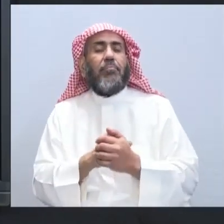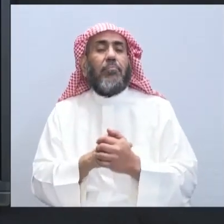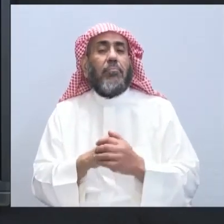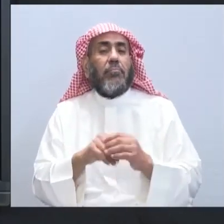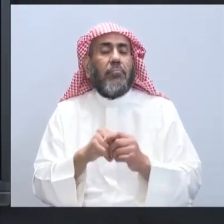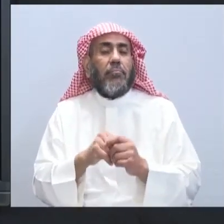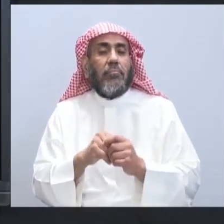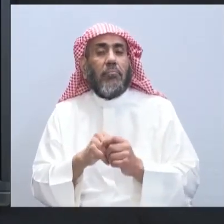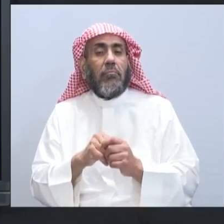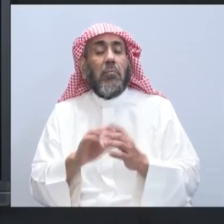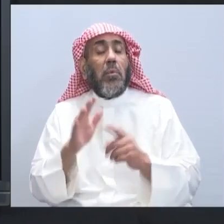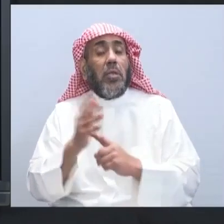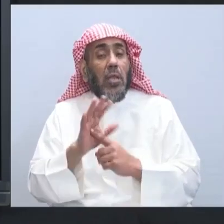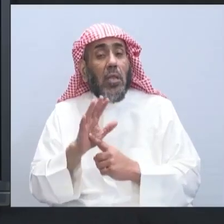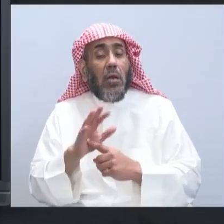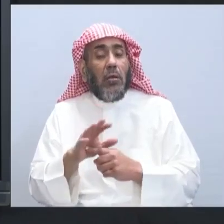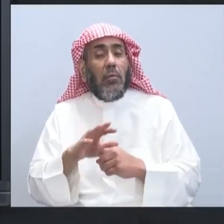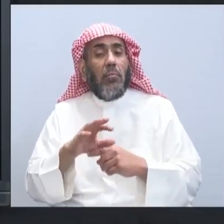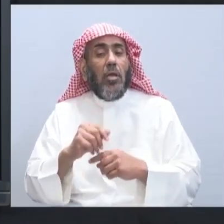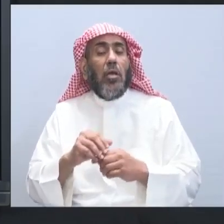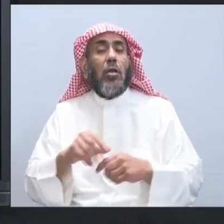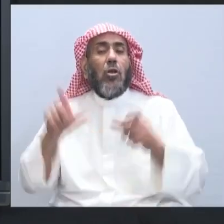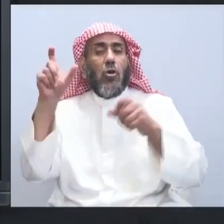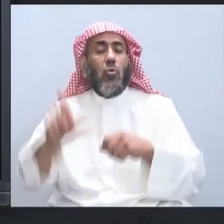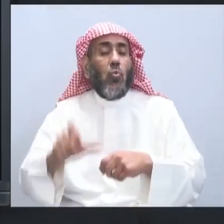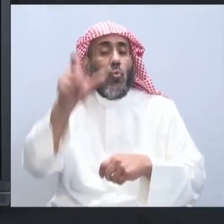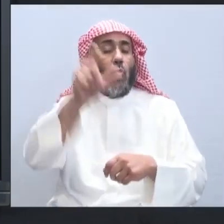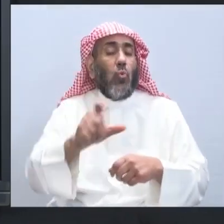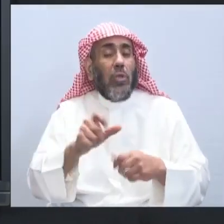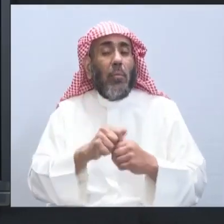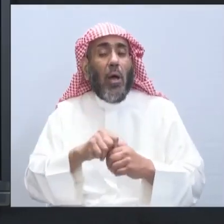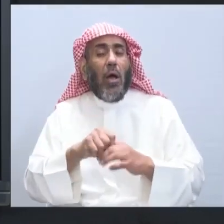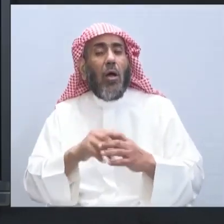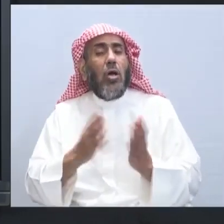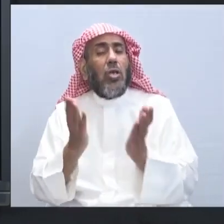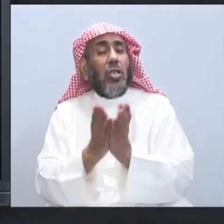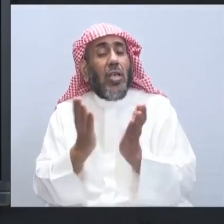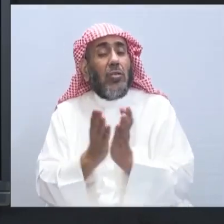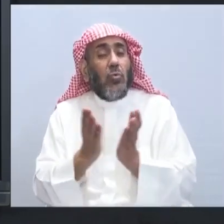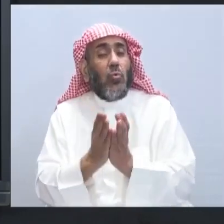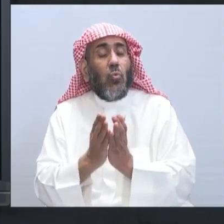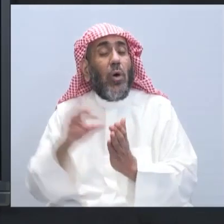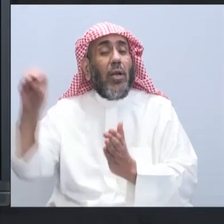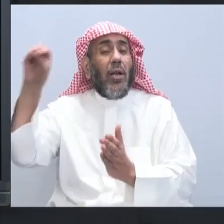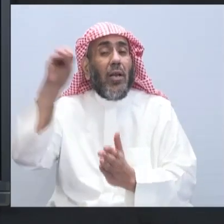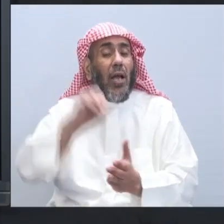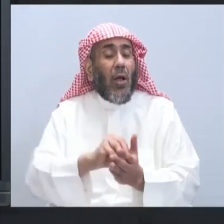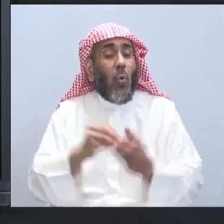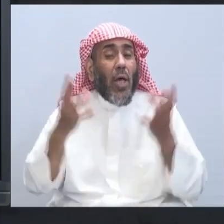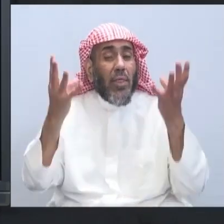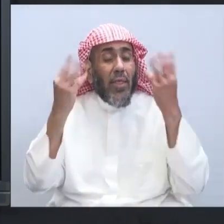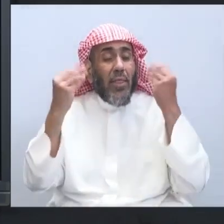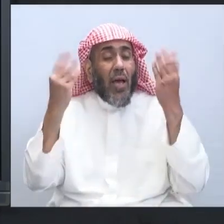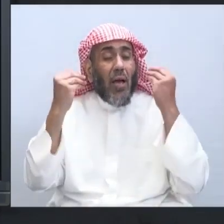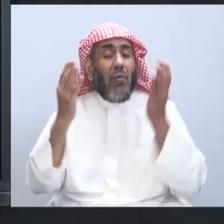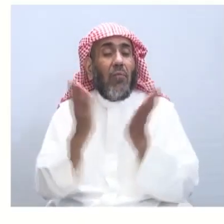يعني بما تاثر به الادباء بما تاثر به الذين درسوا ايضا ونقلوا هذه الثقافه في